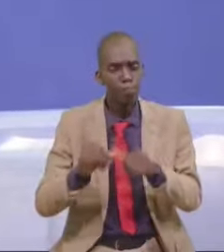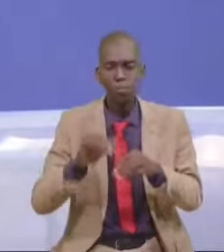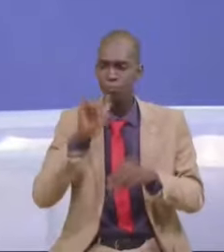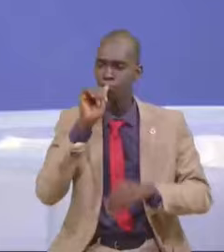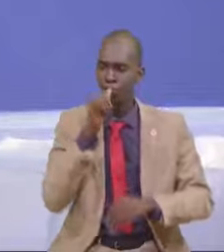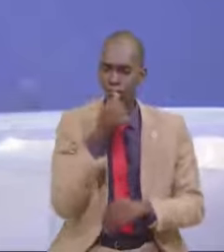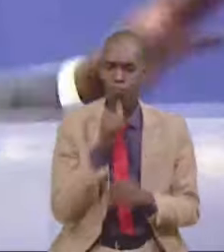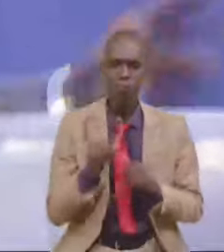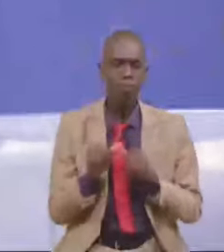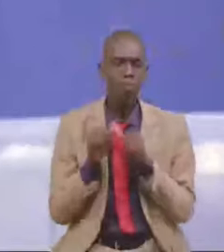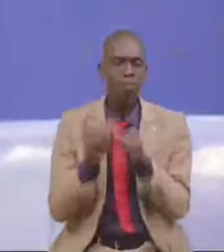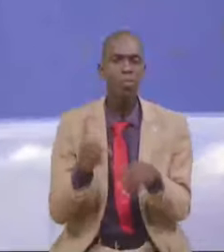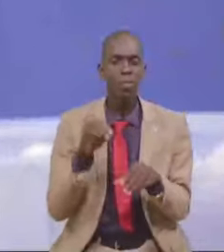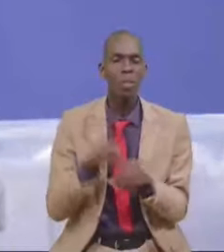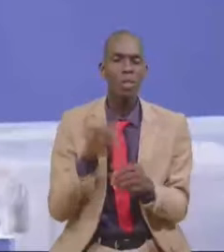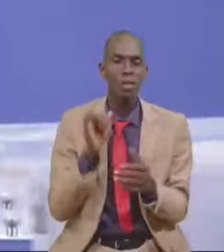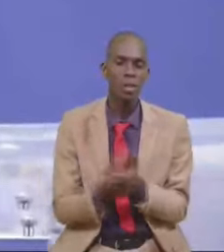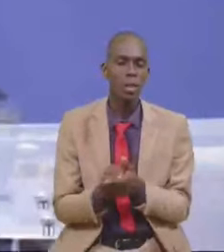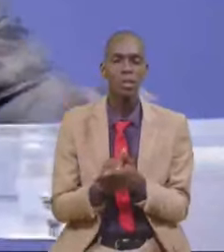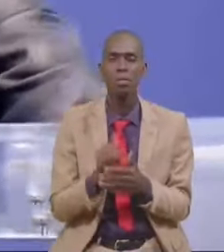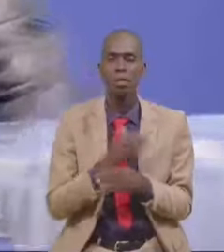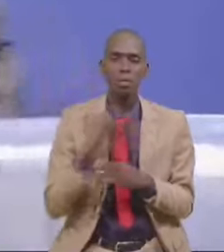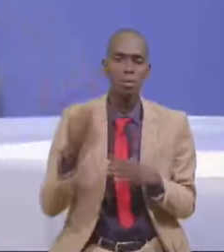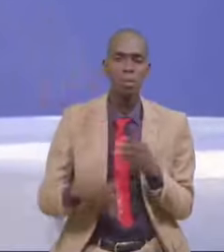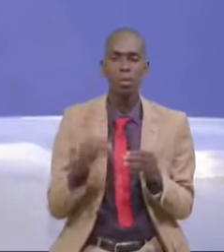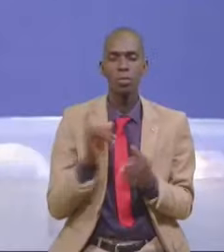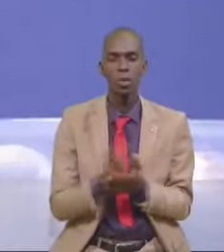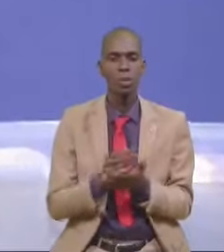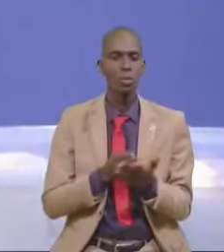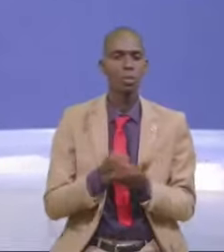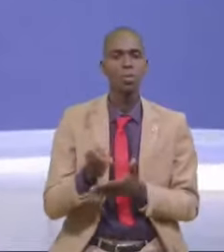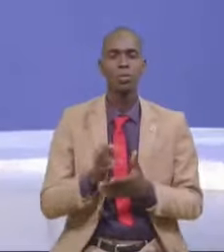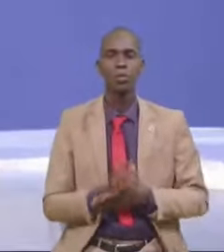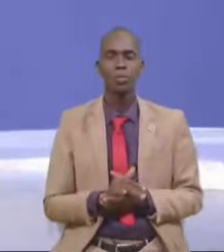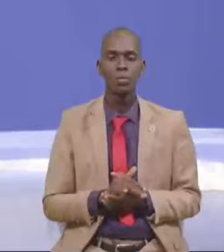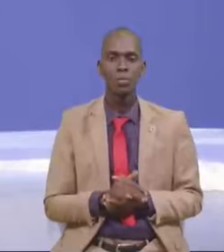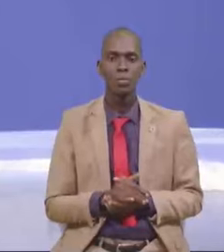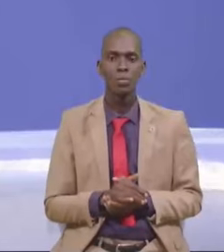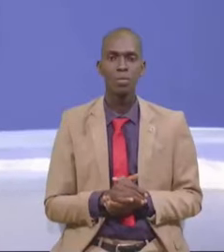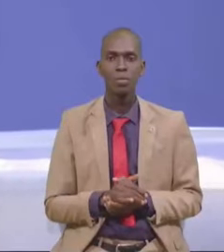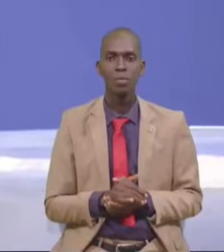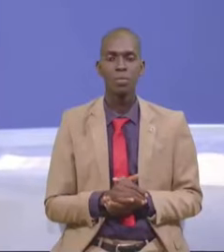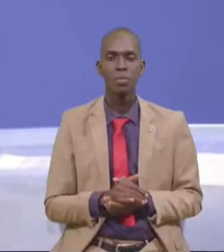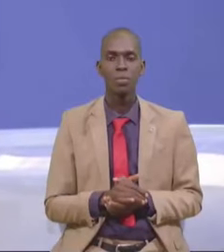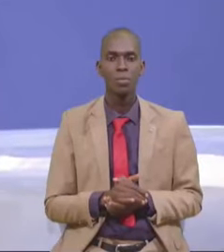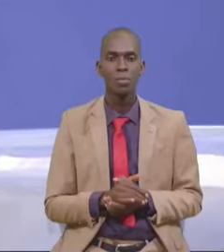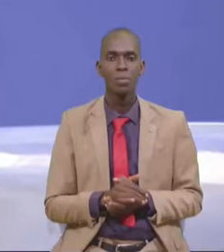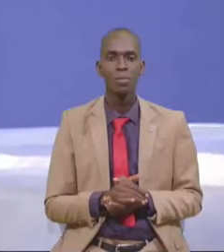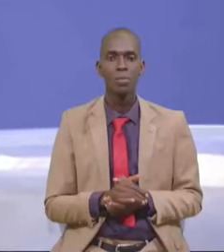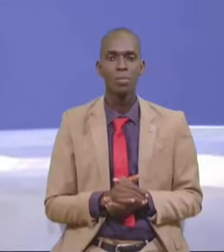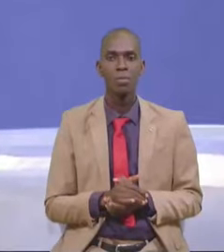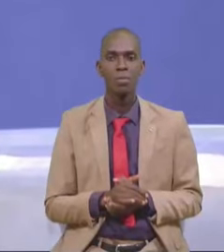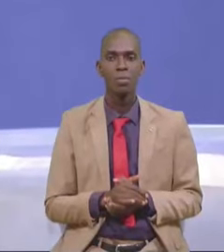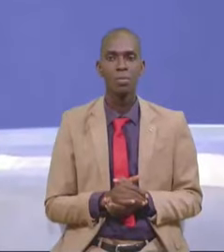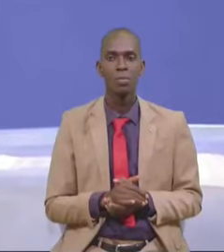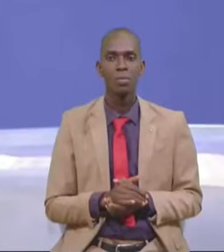Si tu as l'auteur de la Bible à tes côtés qui te dit tout le temps, ça ne vient pas de l'homme, ça vient de Dieu, tu